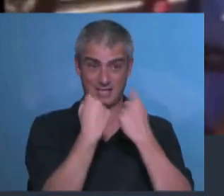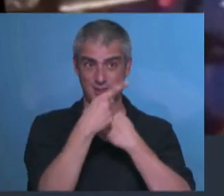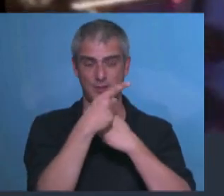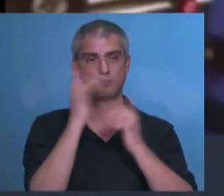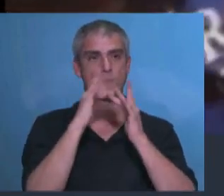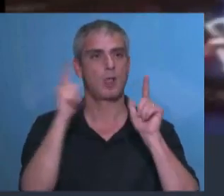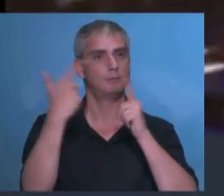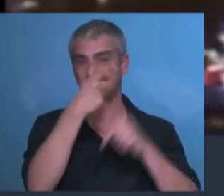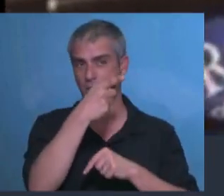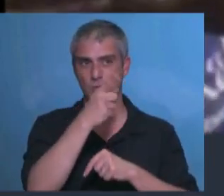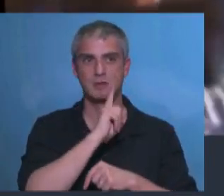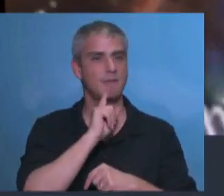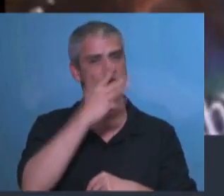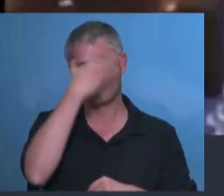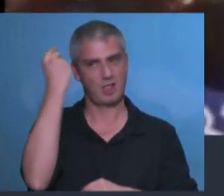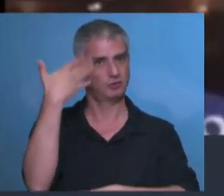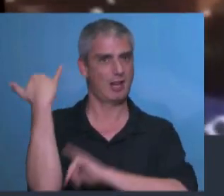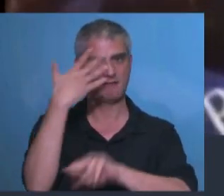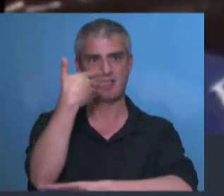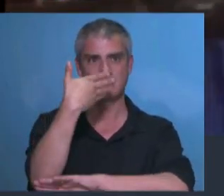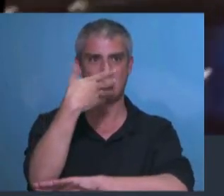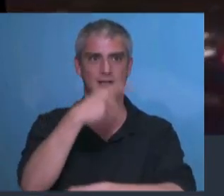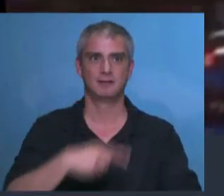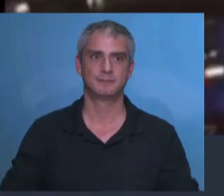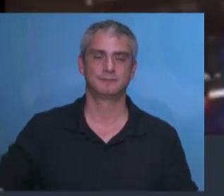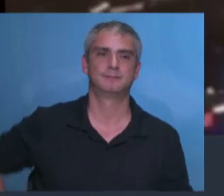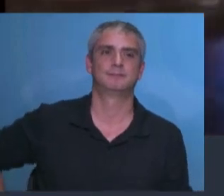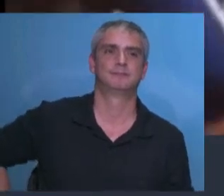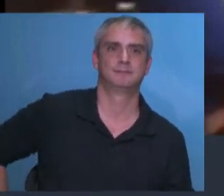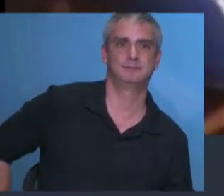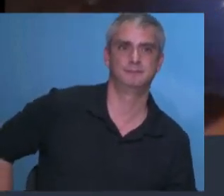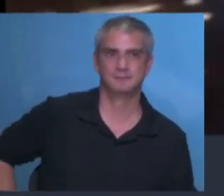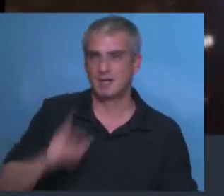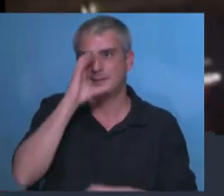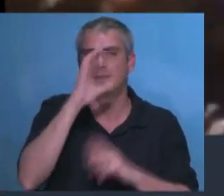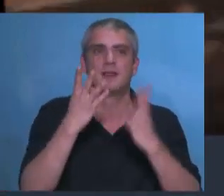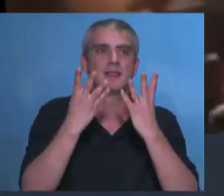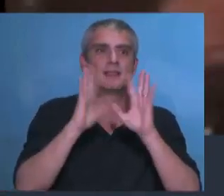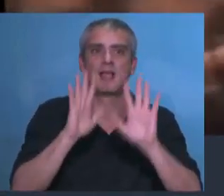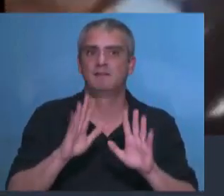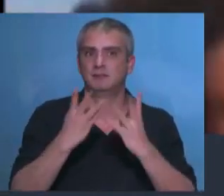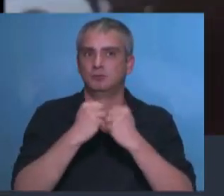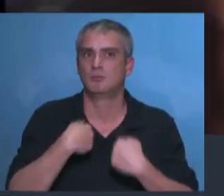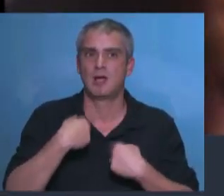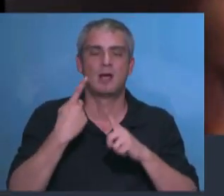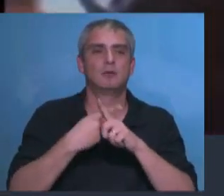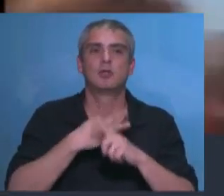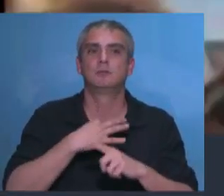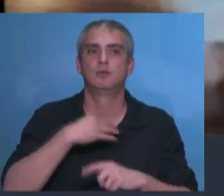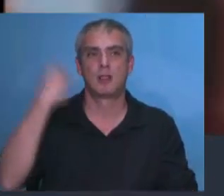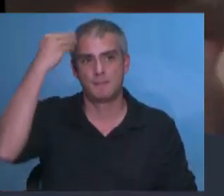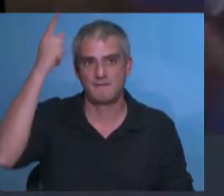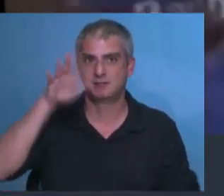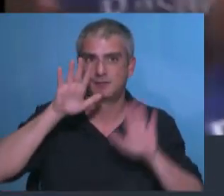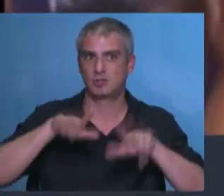המצלמות עם אמה, ולא שכחה את הדגל. They're glued to the TV. My grandmother, my aunts, my uncles in Palestine are sitting